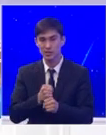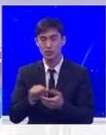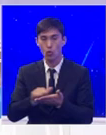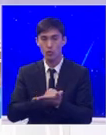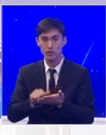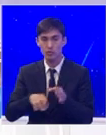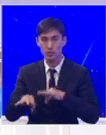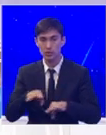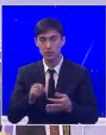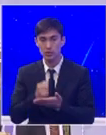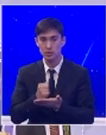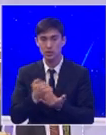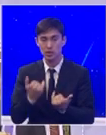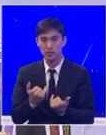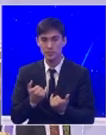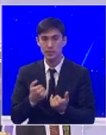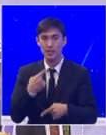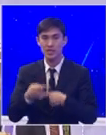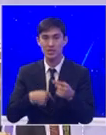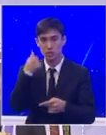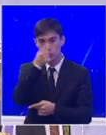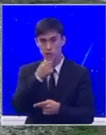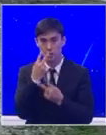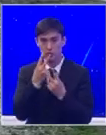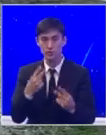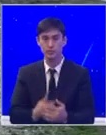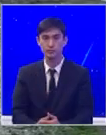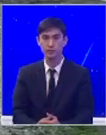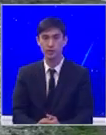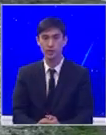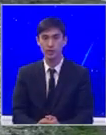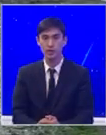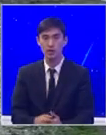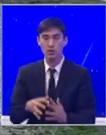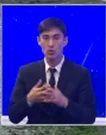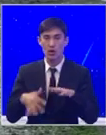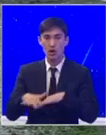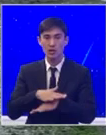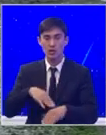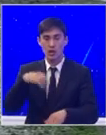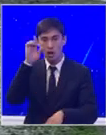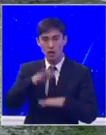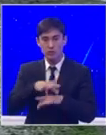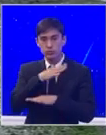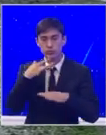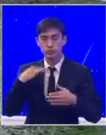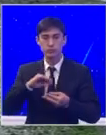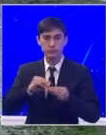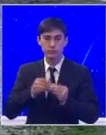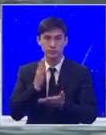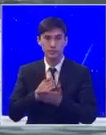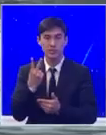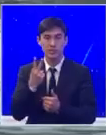dokumentasyonu. Hazırlayınız, keles yılda kaltırayın. Аудан халқының жергілікті әкім жұмысына айтар уәжі көп. Бірі соңғы 2